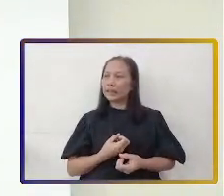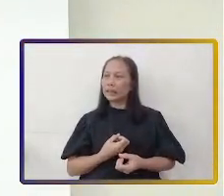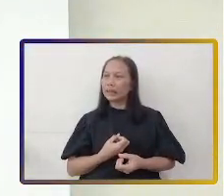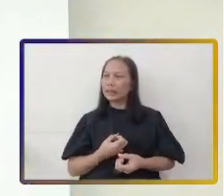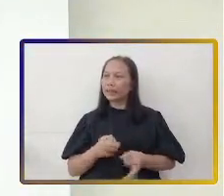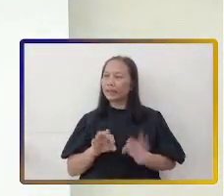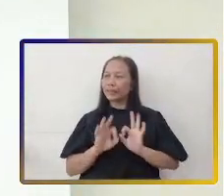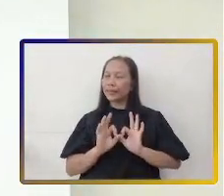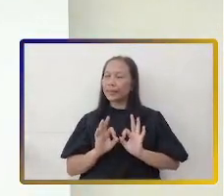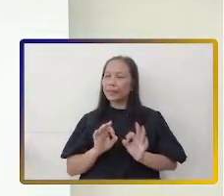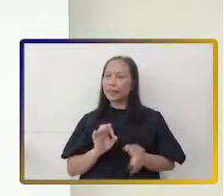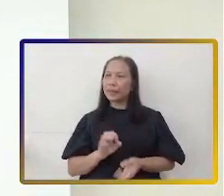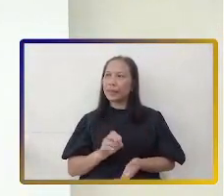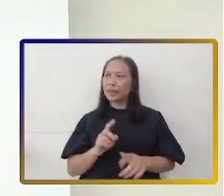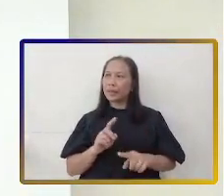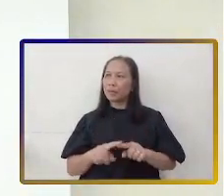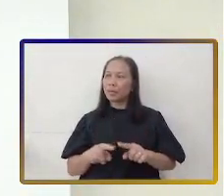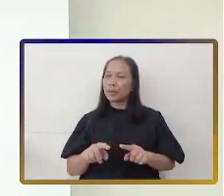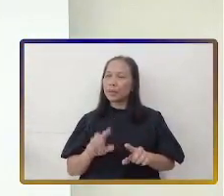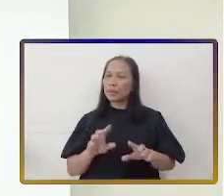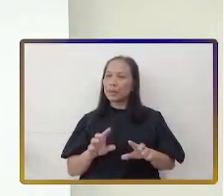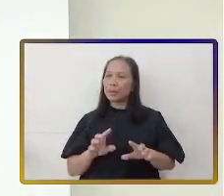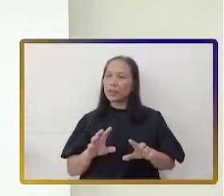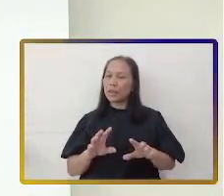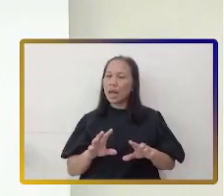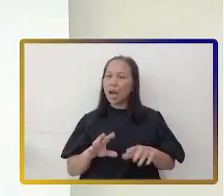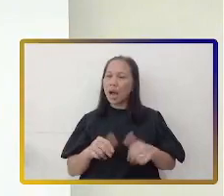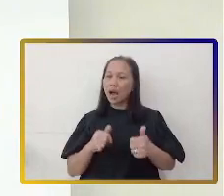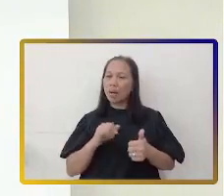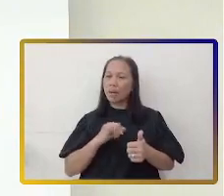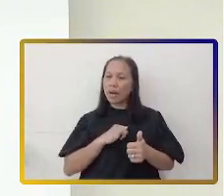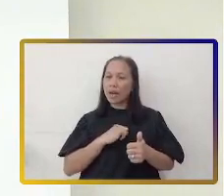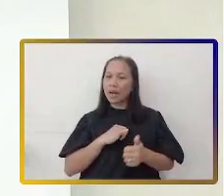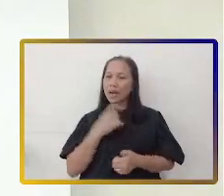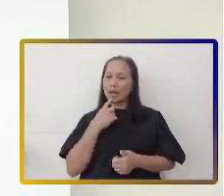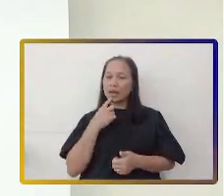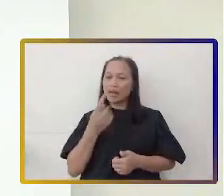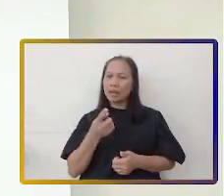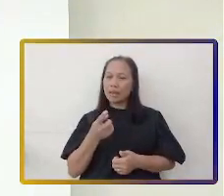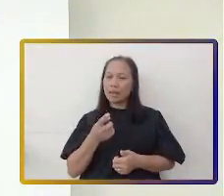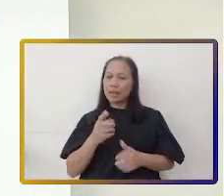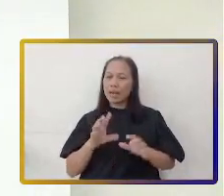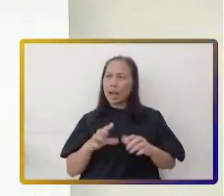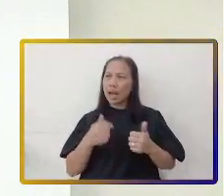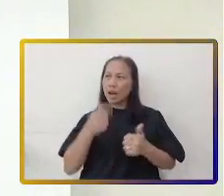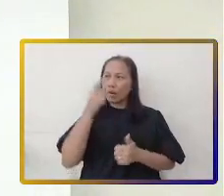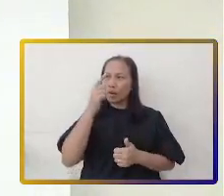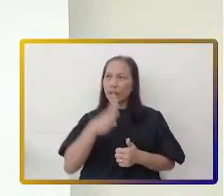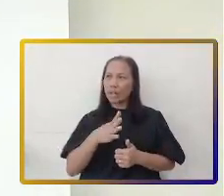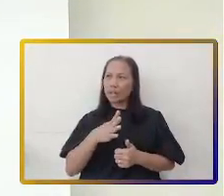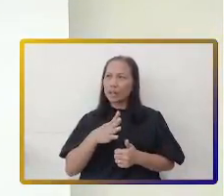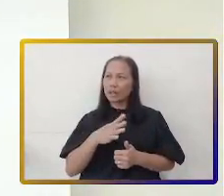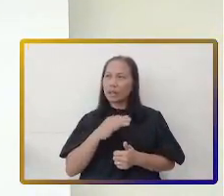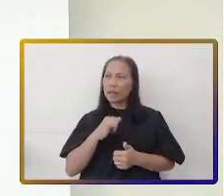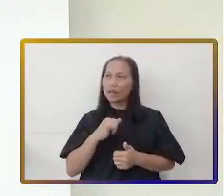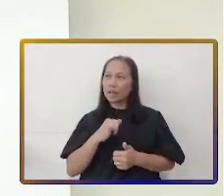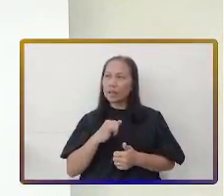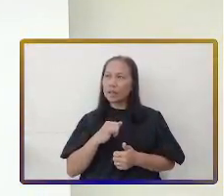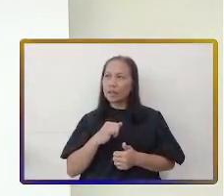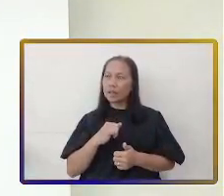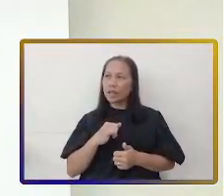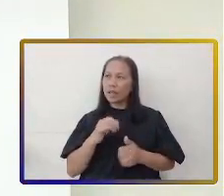mai-share Gaano po yung kadakilaan ng Panginoon sa buhay ko pagdating sa giving nung nag-start po akong